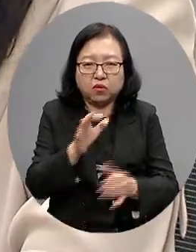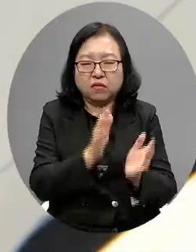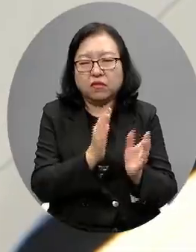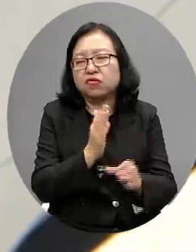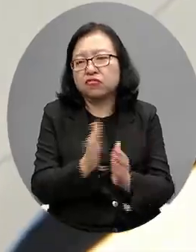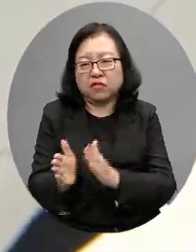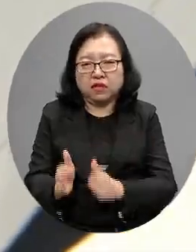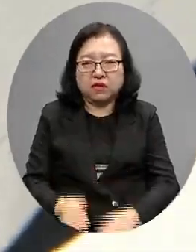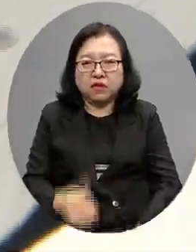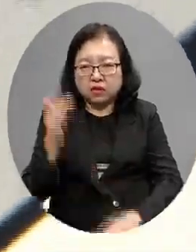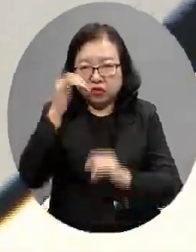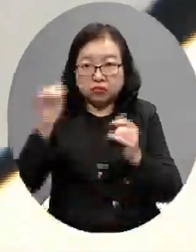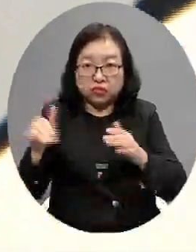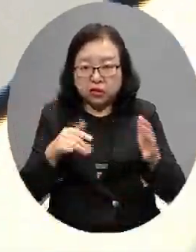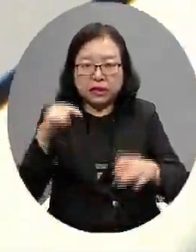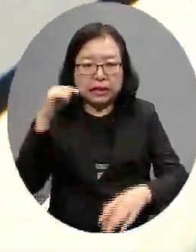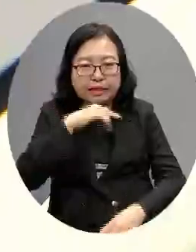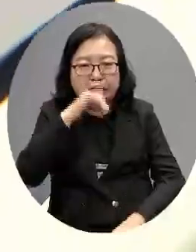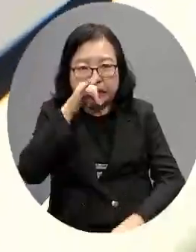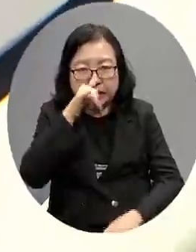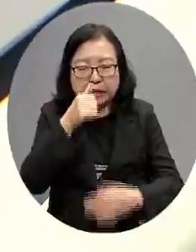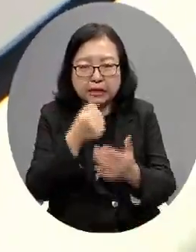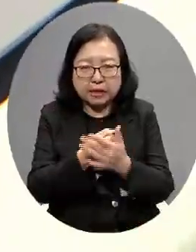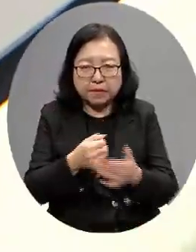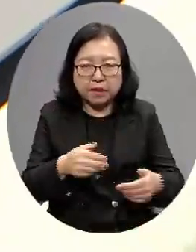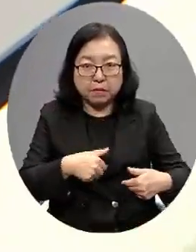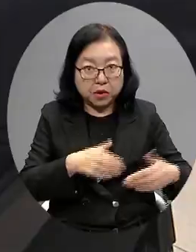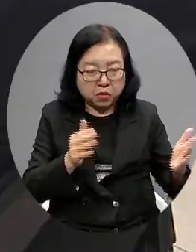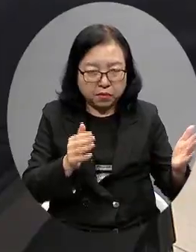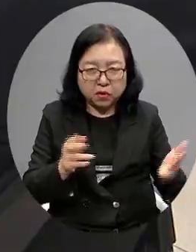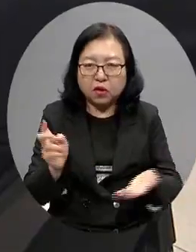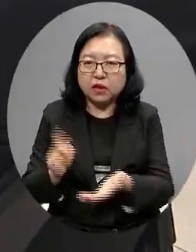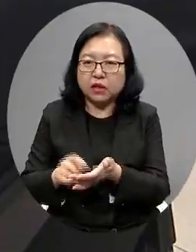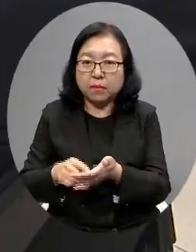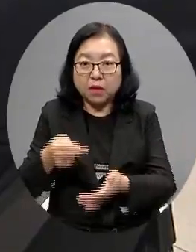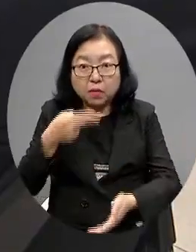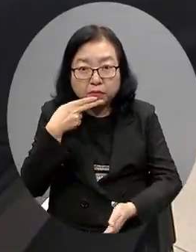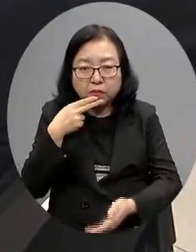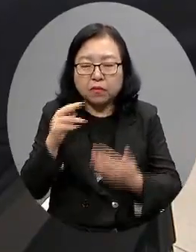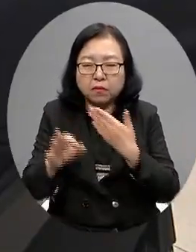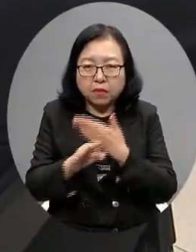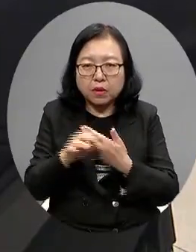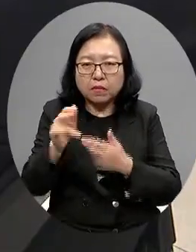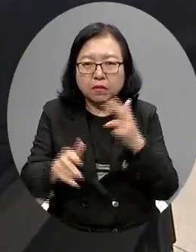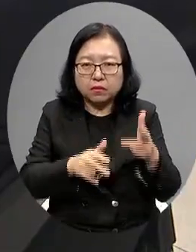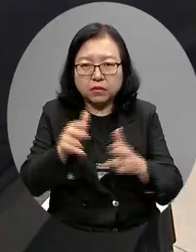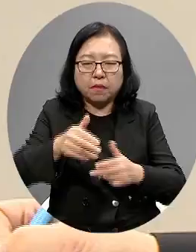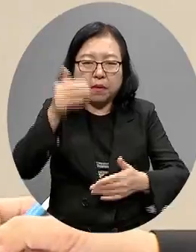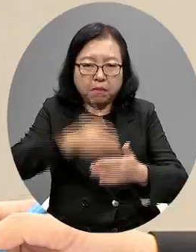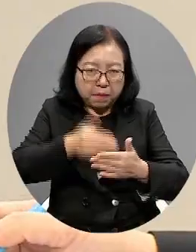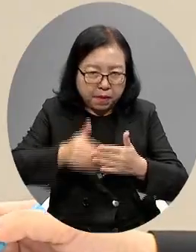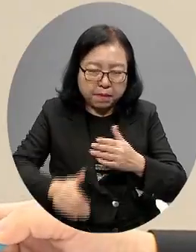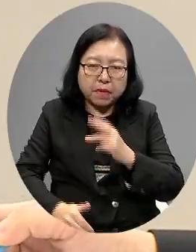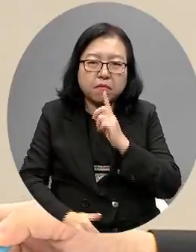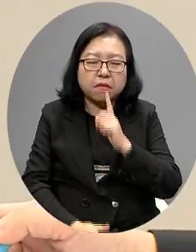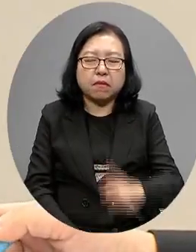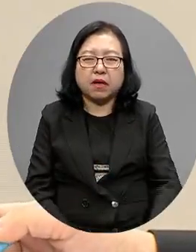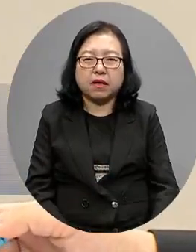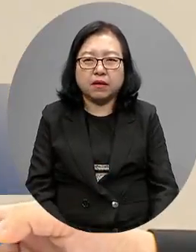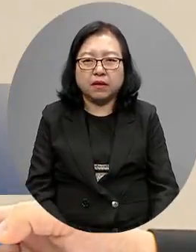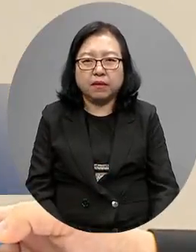충청북도는 비을 낸만큼 꼭 필요하지 않거나 급하지 않은 사업을 줄였다고 설명했습니다